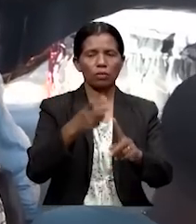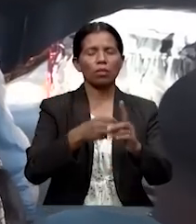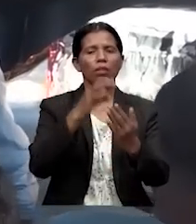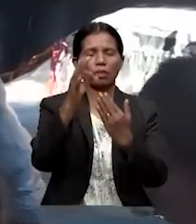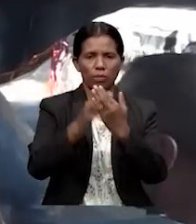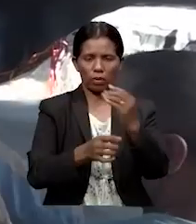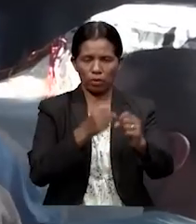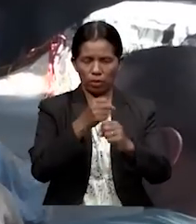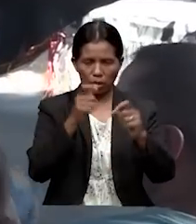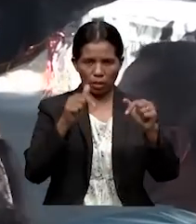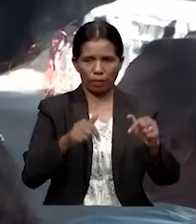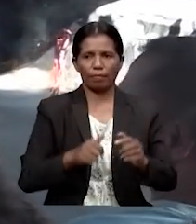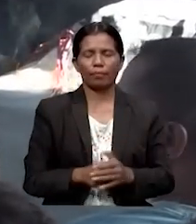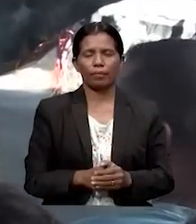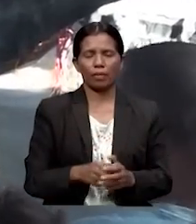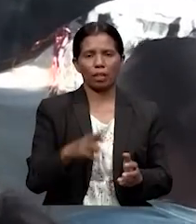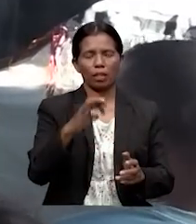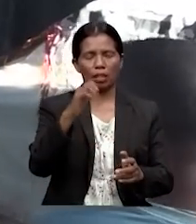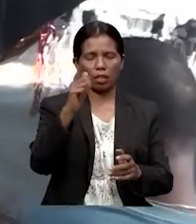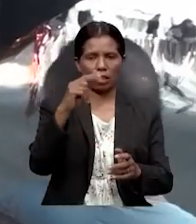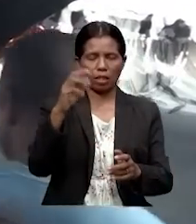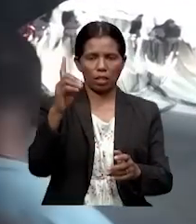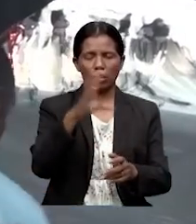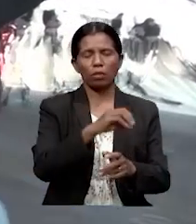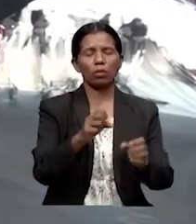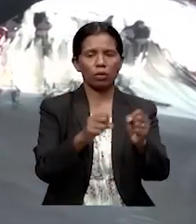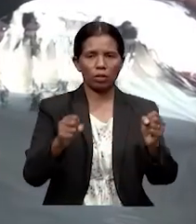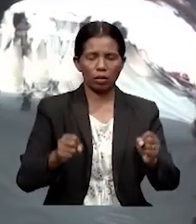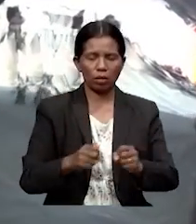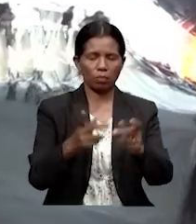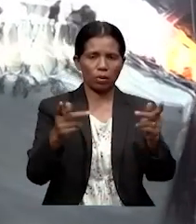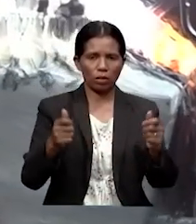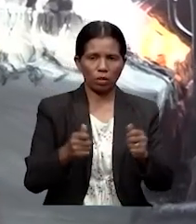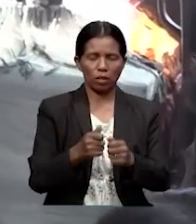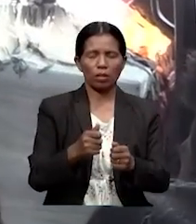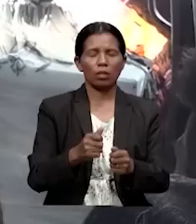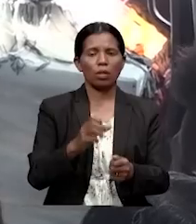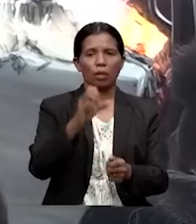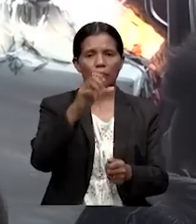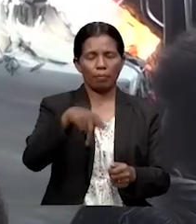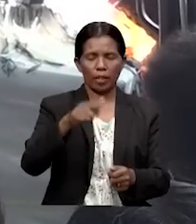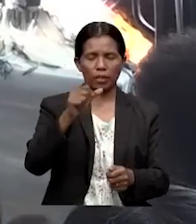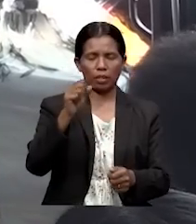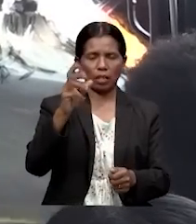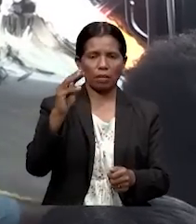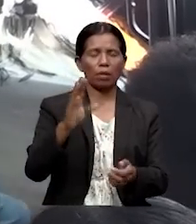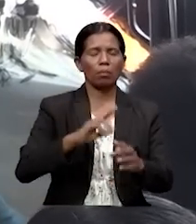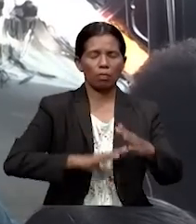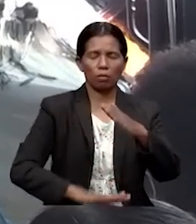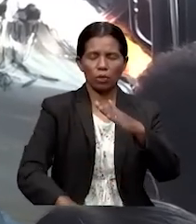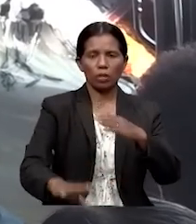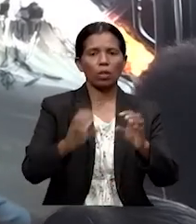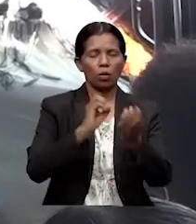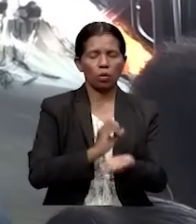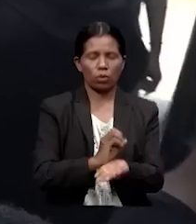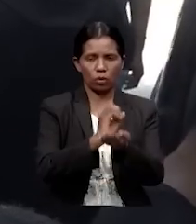tinang ne. Matibian Riandu Falu husi suku malelat posto administrativo pasabe no mori si awekusi palabang